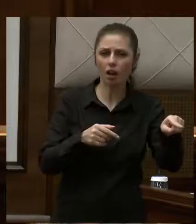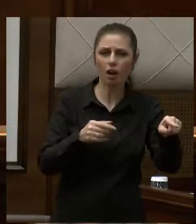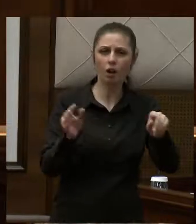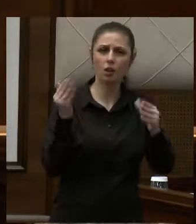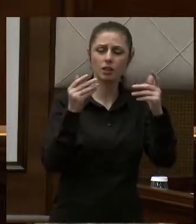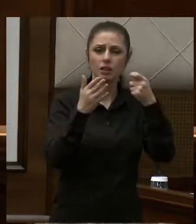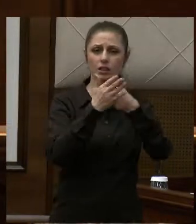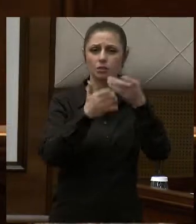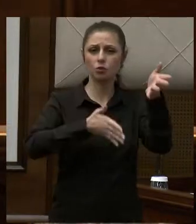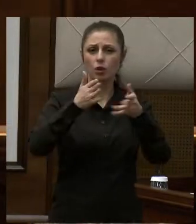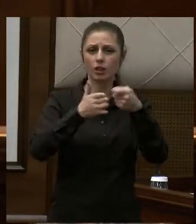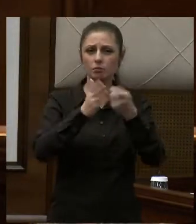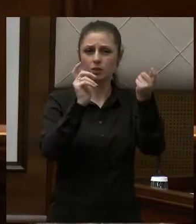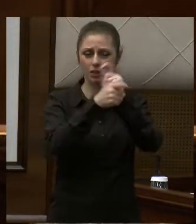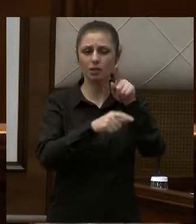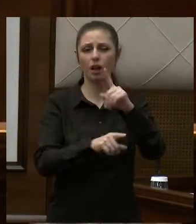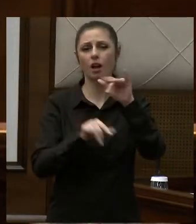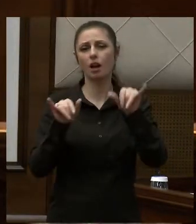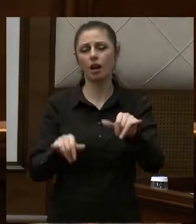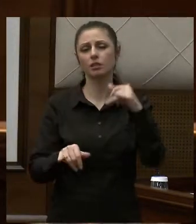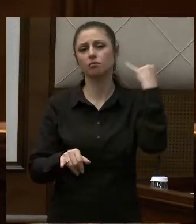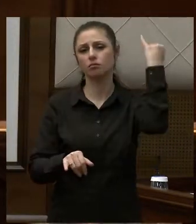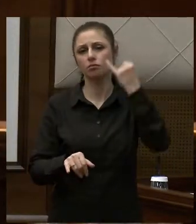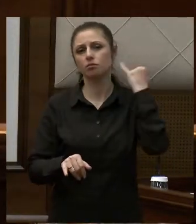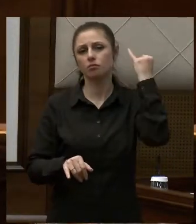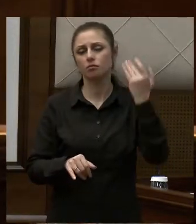geçerek yaptıklarını düşünüyorum. Torbacılar